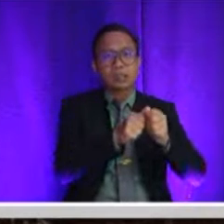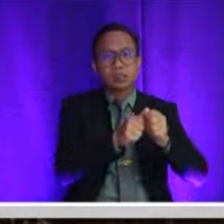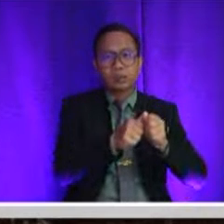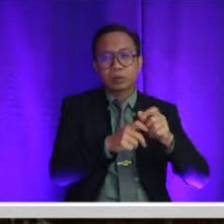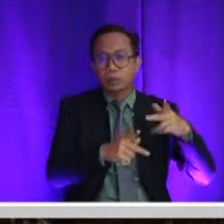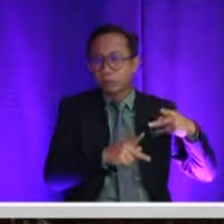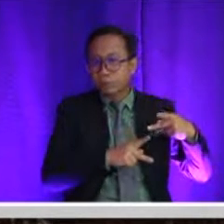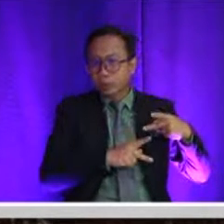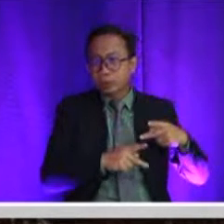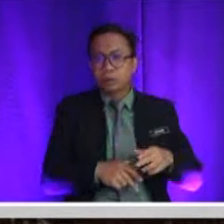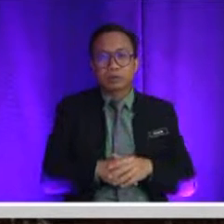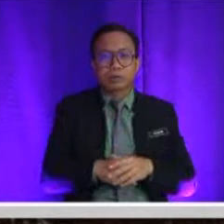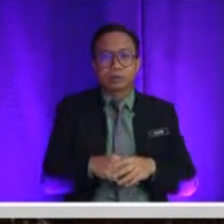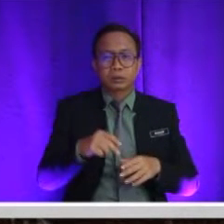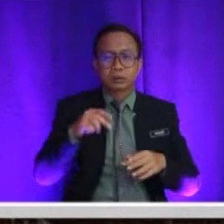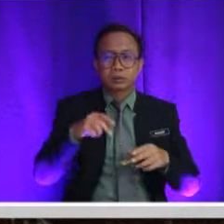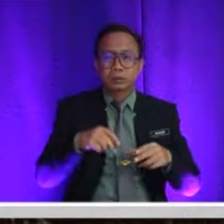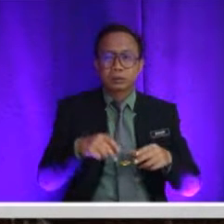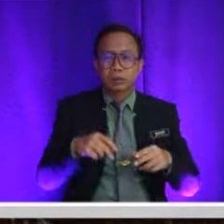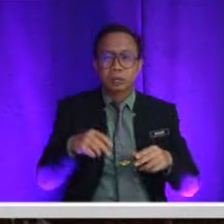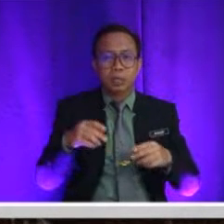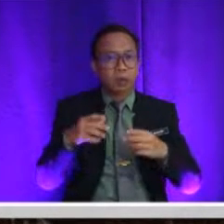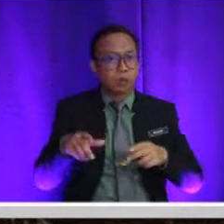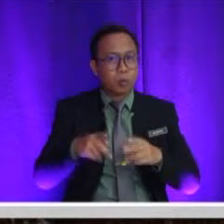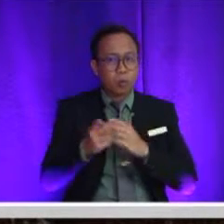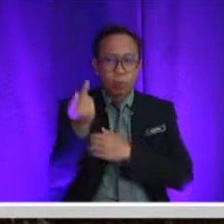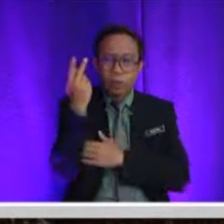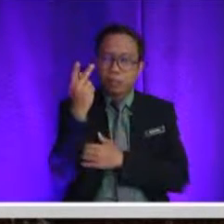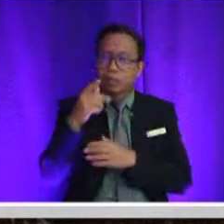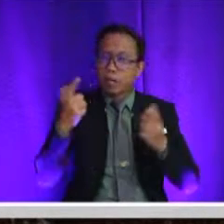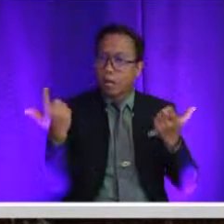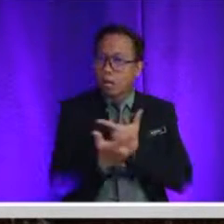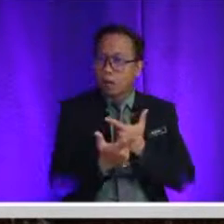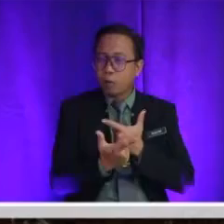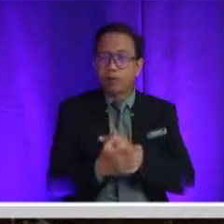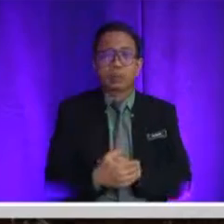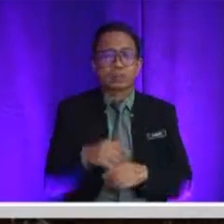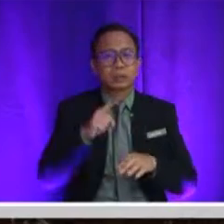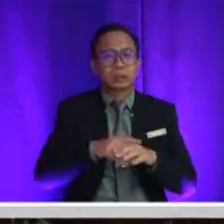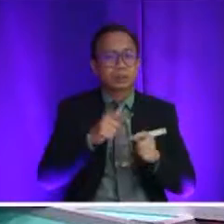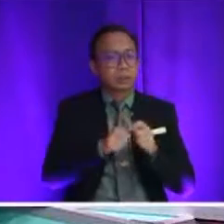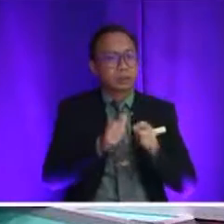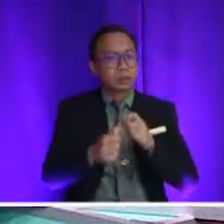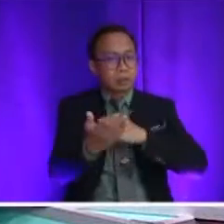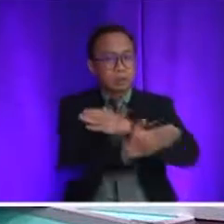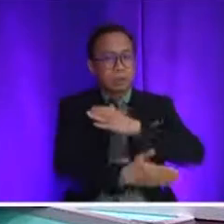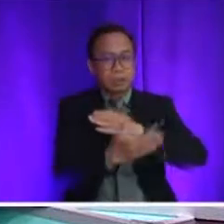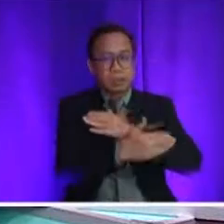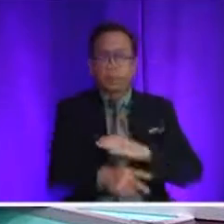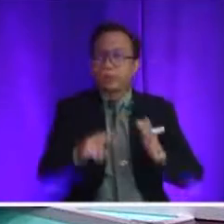kawasan yang dijajah juga supaya memperhebat perjuangan untuk menentang imperialisme di setiap negara